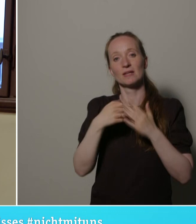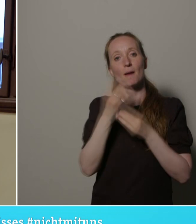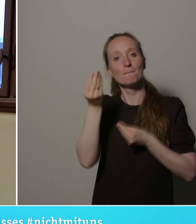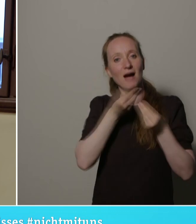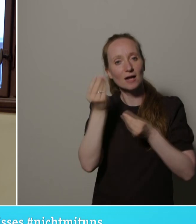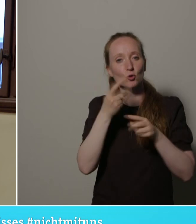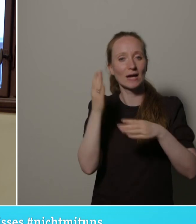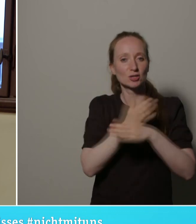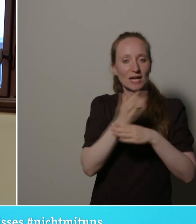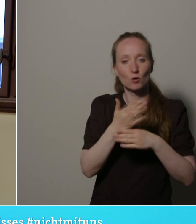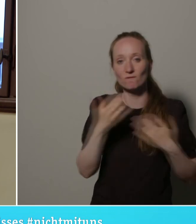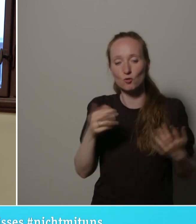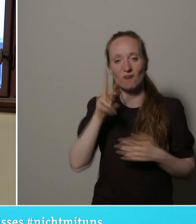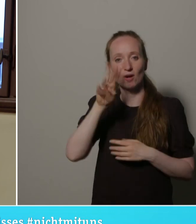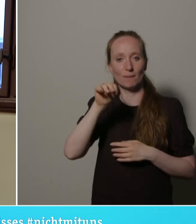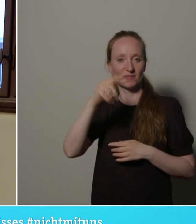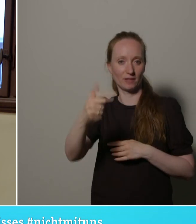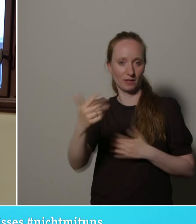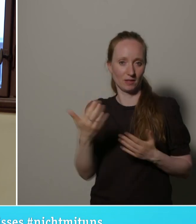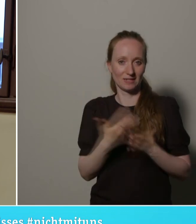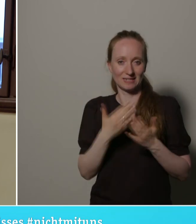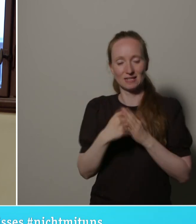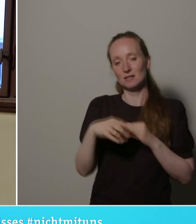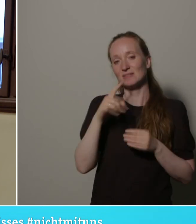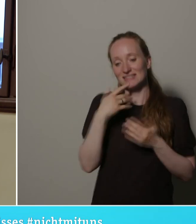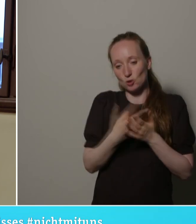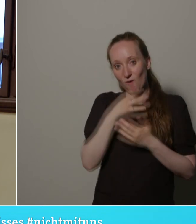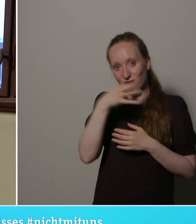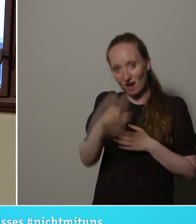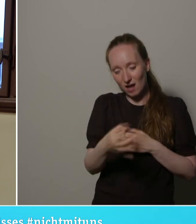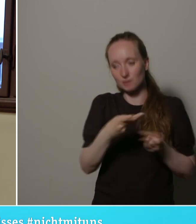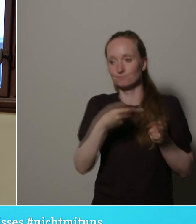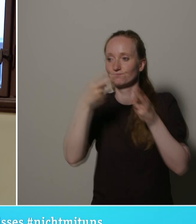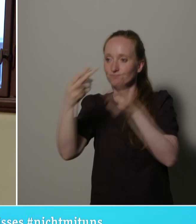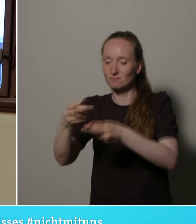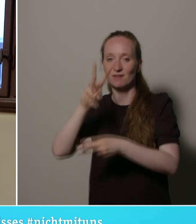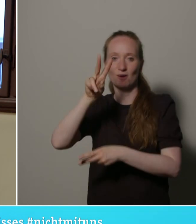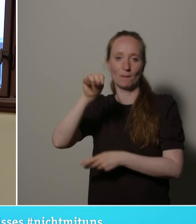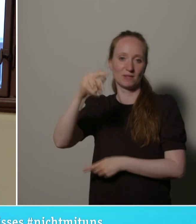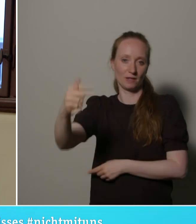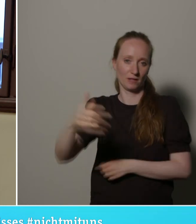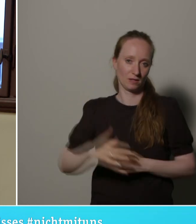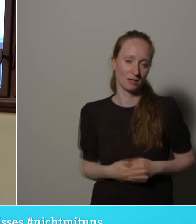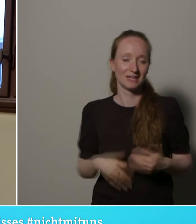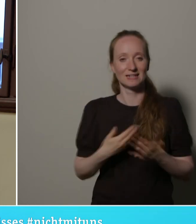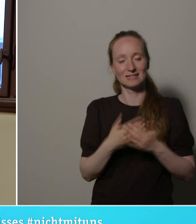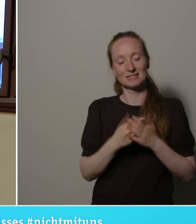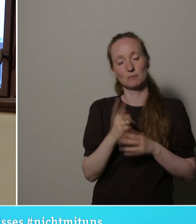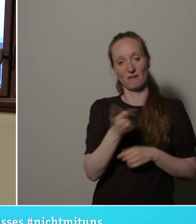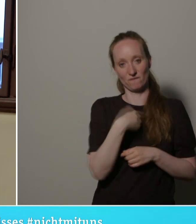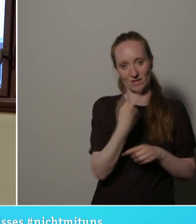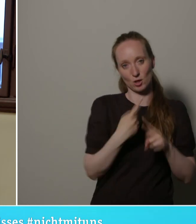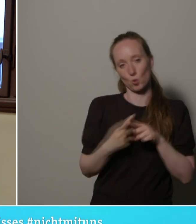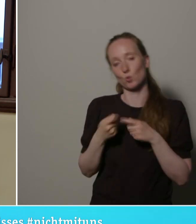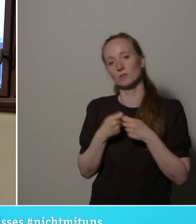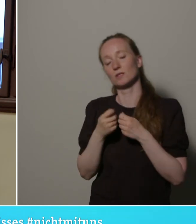beschlossen werden. Und deswegen gehört diese Frage auch in den VMT und darauf zielt unser Änderungsantrag gemeinsam mit der Fraktion Bündnis 90 Die